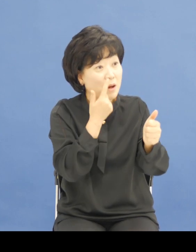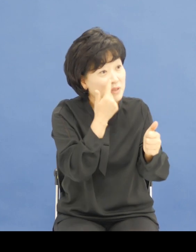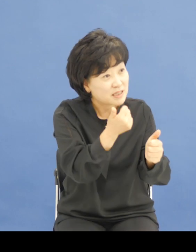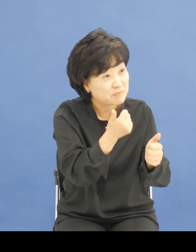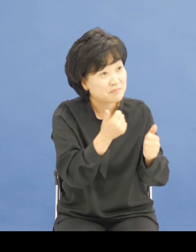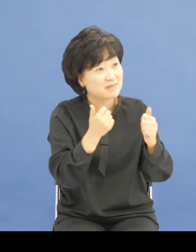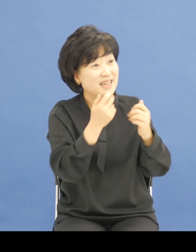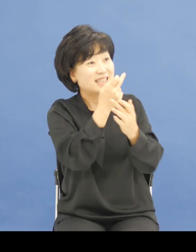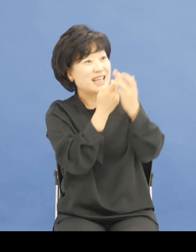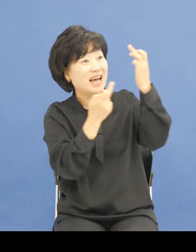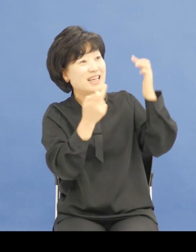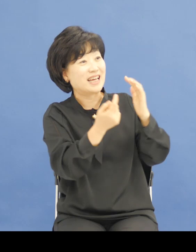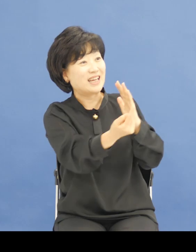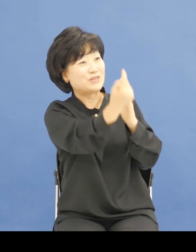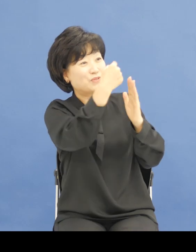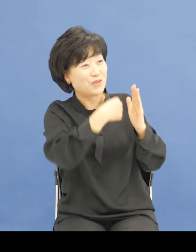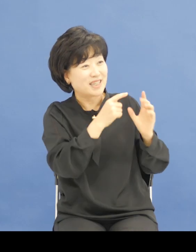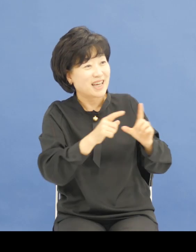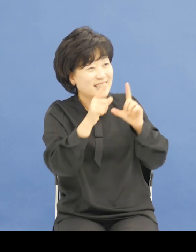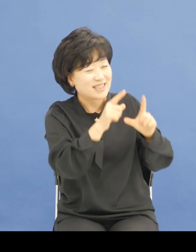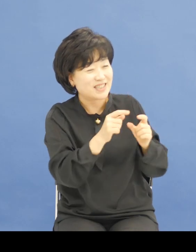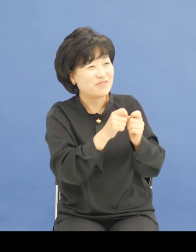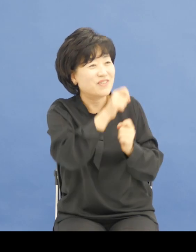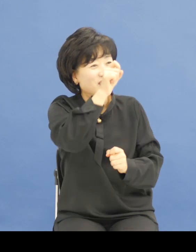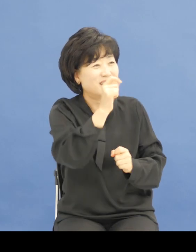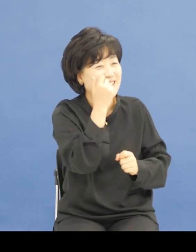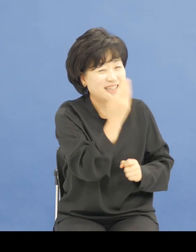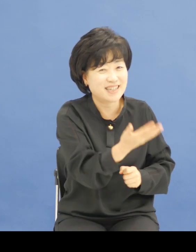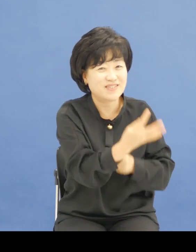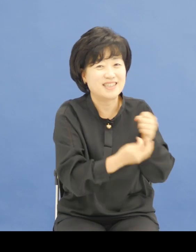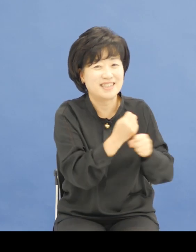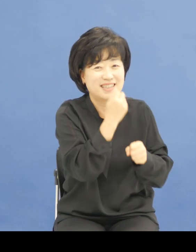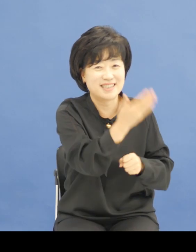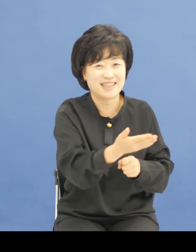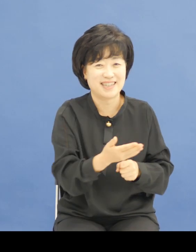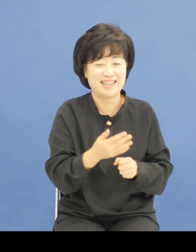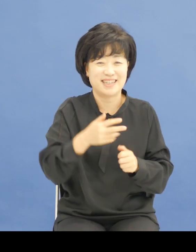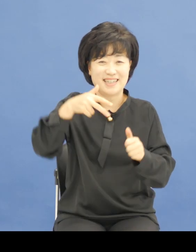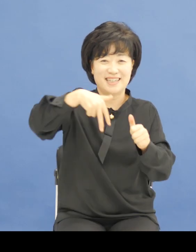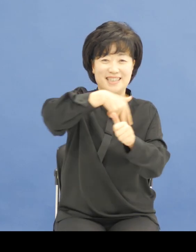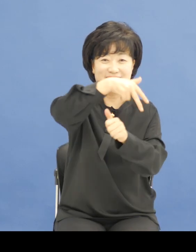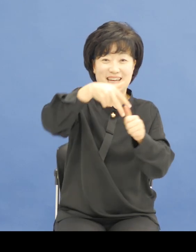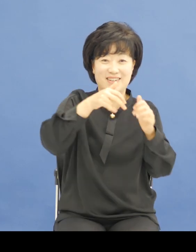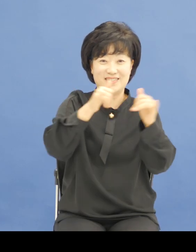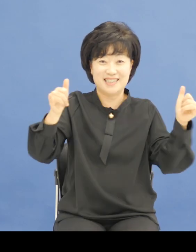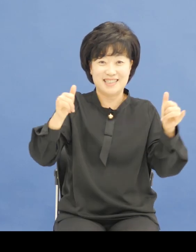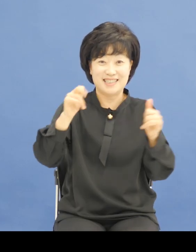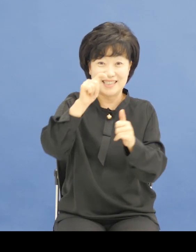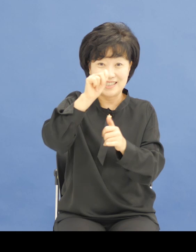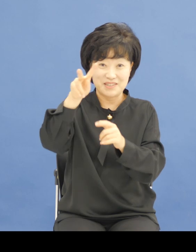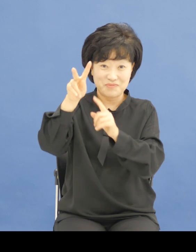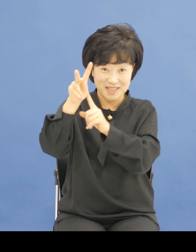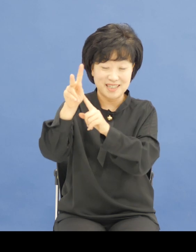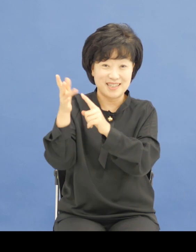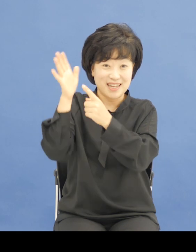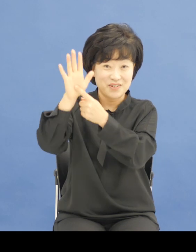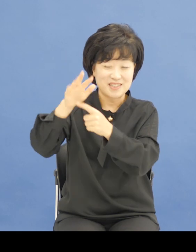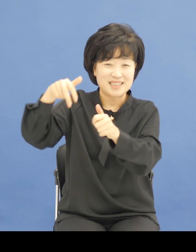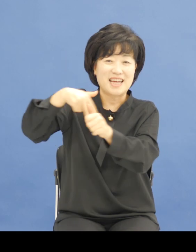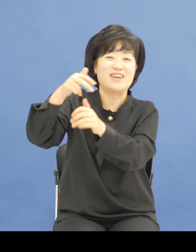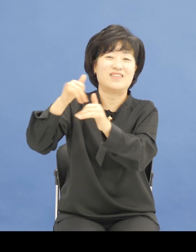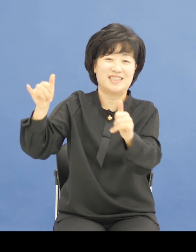그 산에 들어오신 지 얼마나 됐어요? 그거 있잖아요. 뭔가 나는... 자연인 같은 거. 아, 그래. 아무래도 계신 곳이 네. 소수민족이